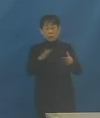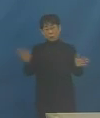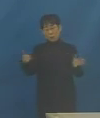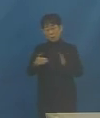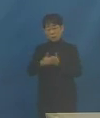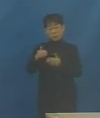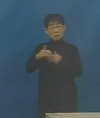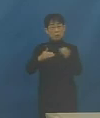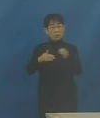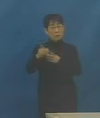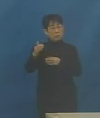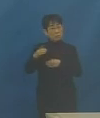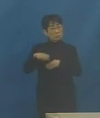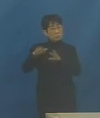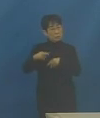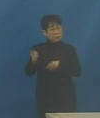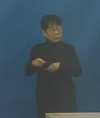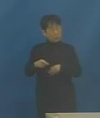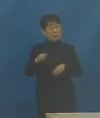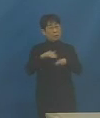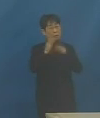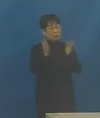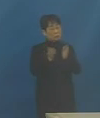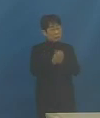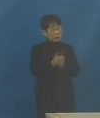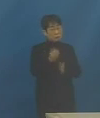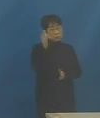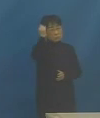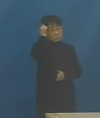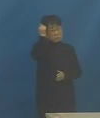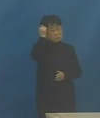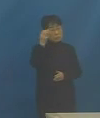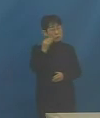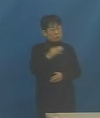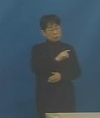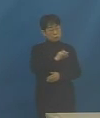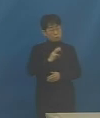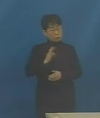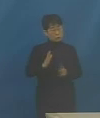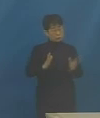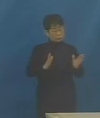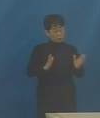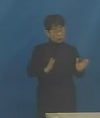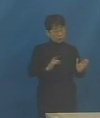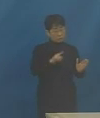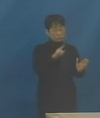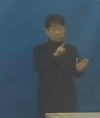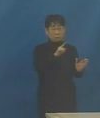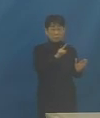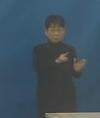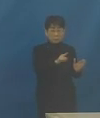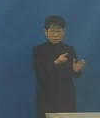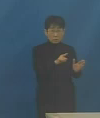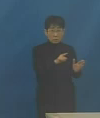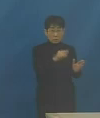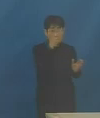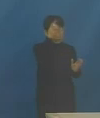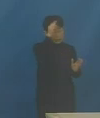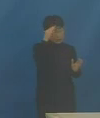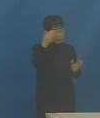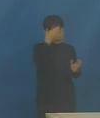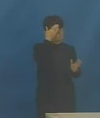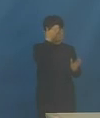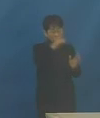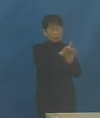ええたいていの方は数日間高熱が出てそれが引いて元気になれるという